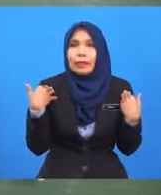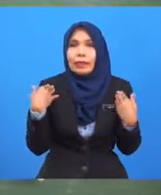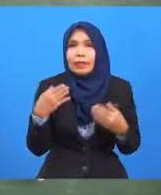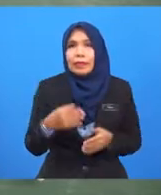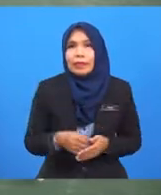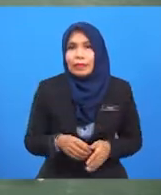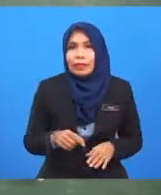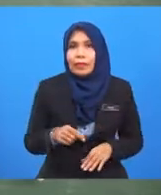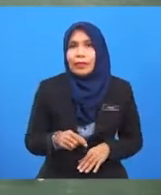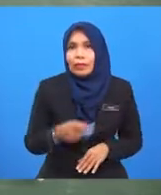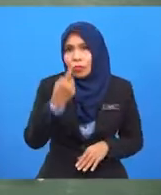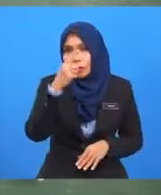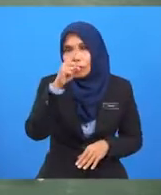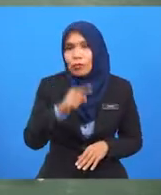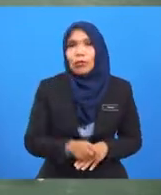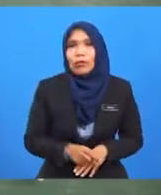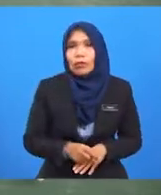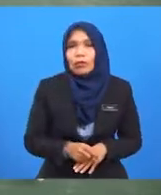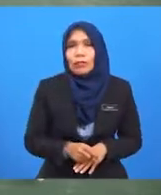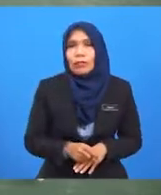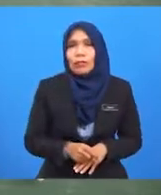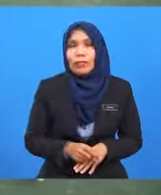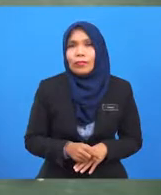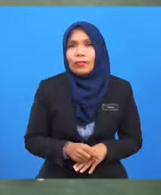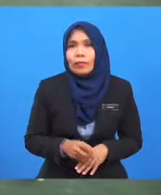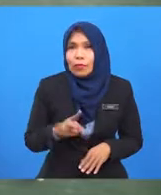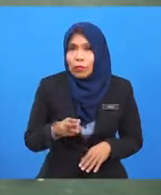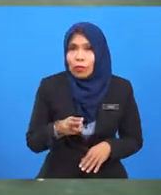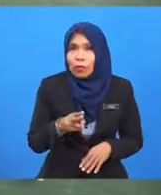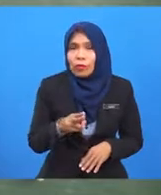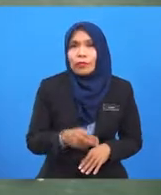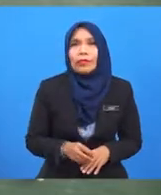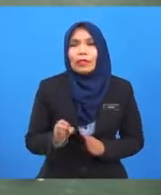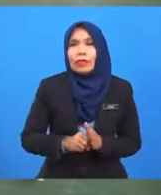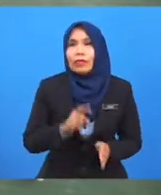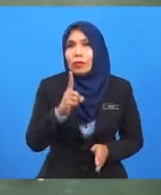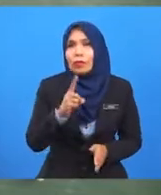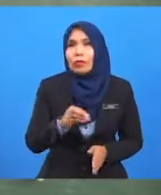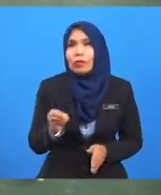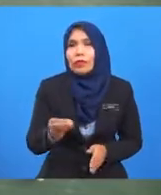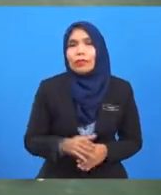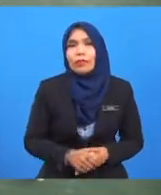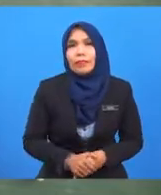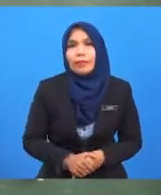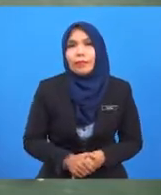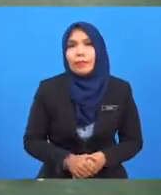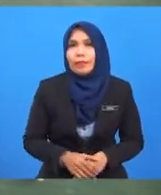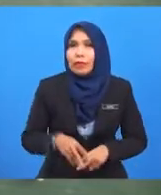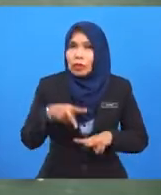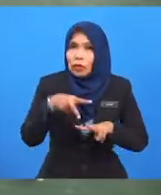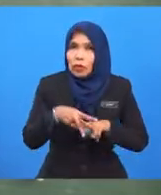berfungsi untuk memisah atau memotong sesuatu objek. Tuas